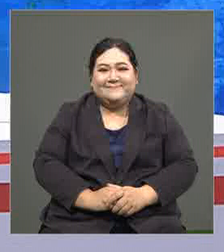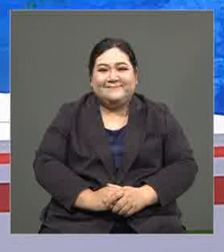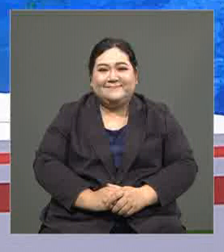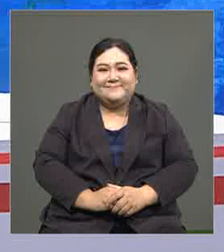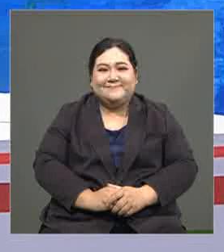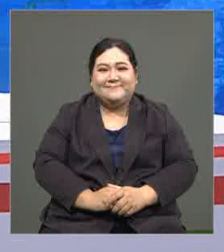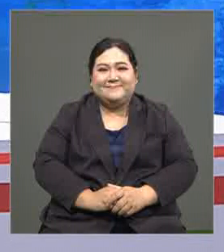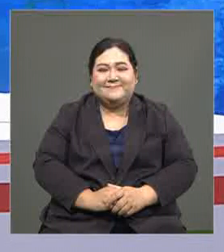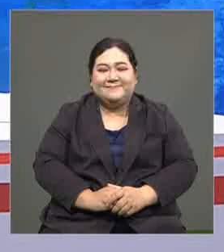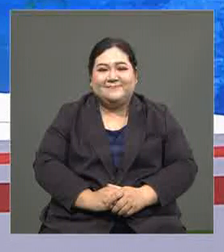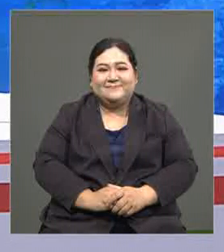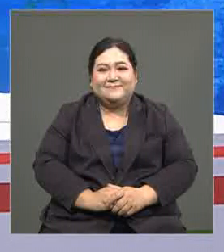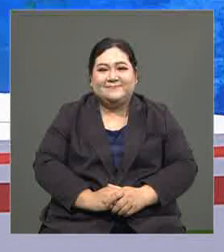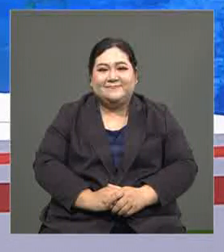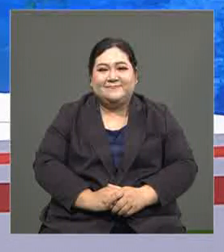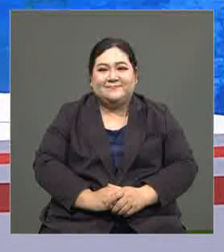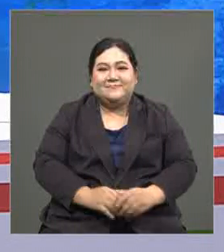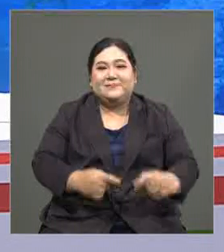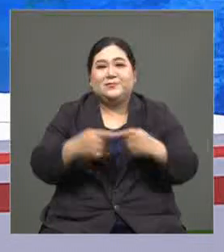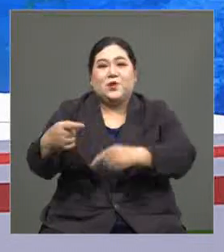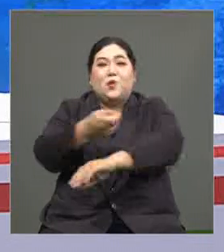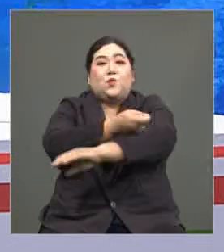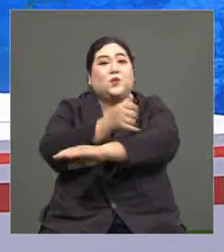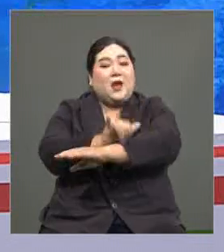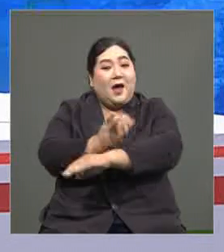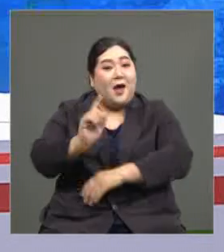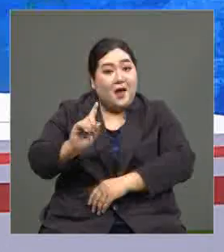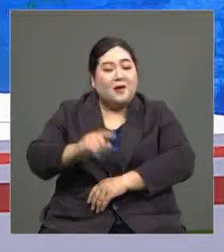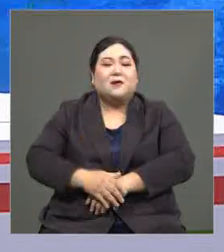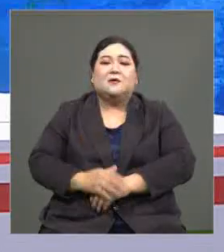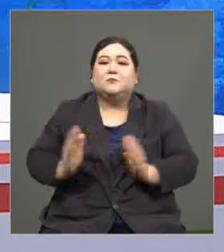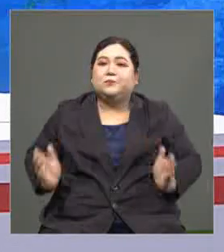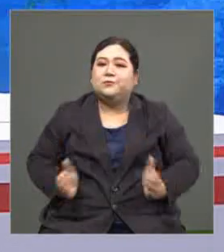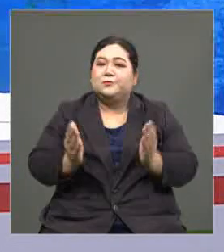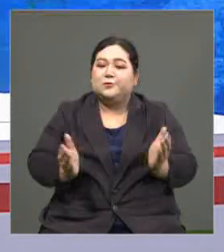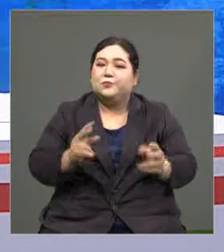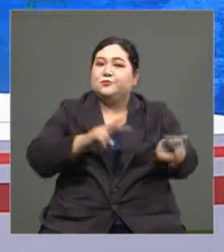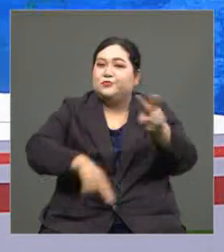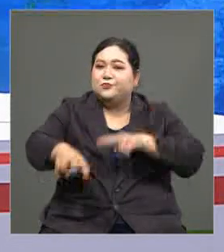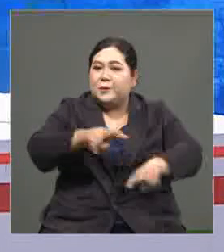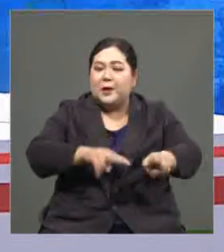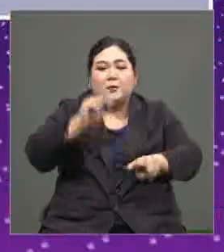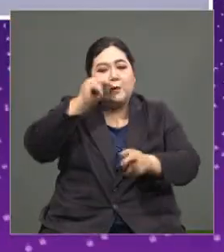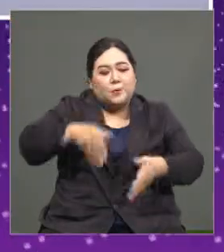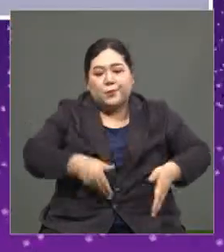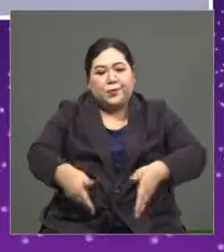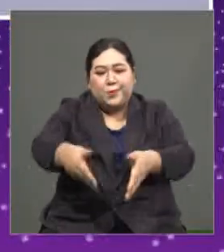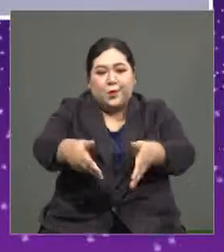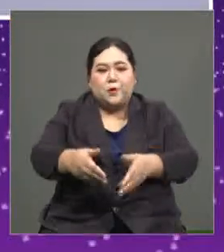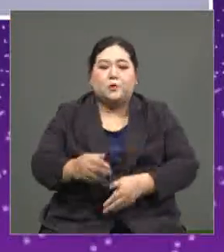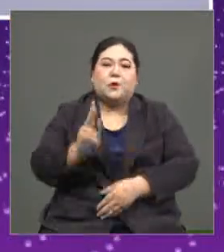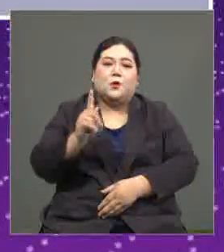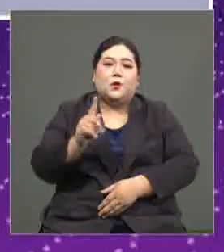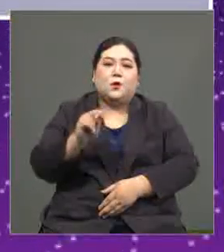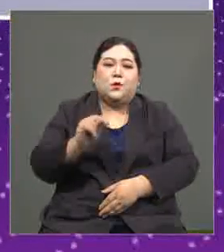คุณผู้ชมไปกันต่อที่จังหวัดพระนครศรีอยุธยานะคะไปดูโครงการพิทักษ์คลองขนมจีนกับผู้มีส่วนได้ส่วนเสียคลองขนมจีนก็ไปร่